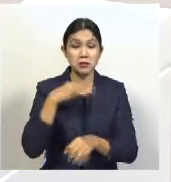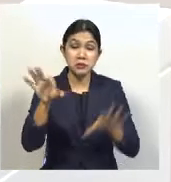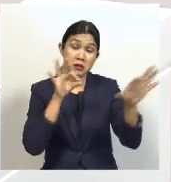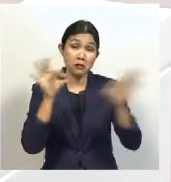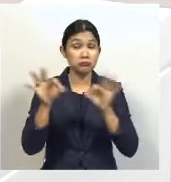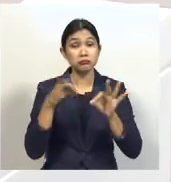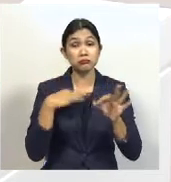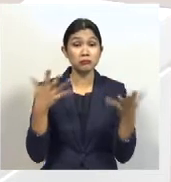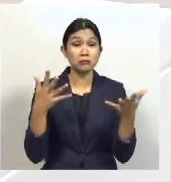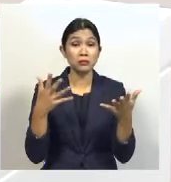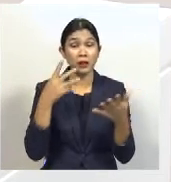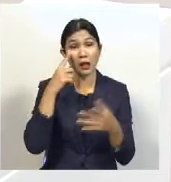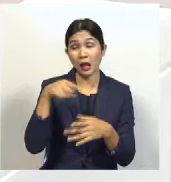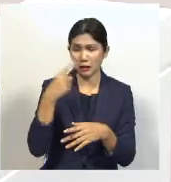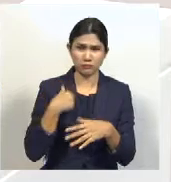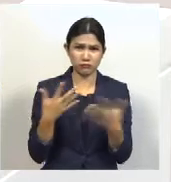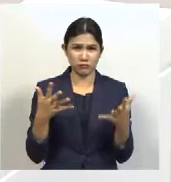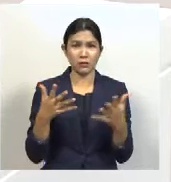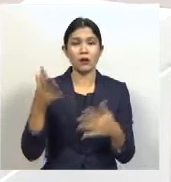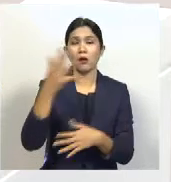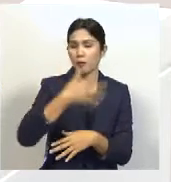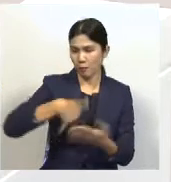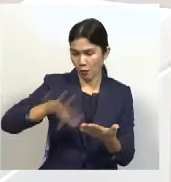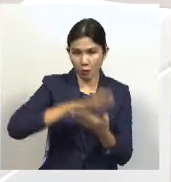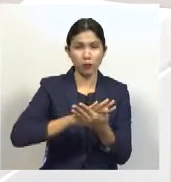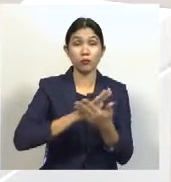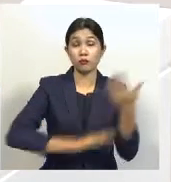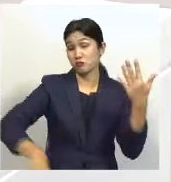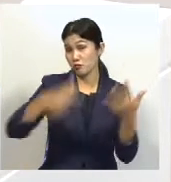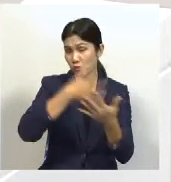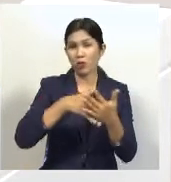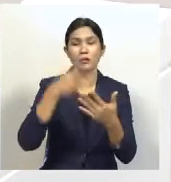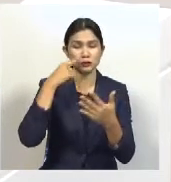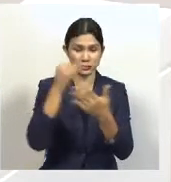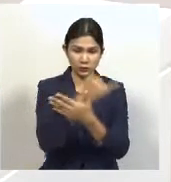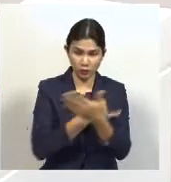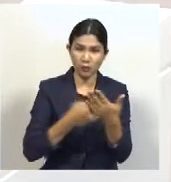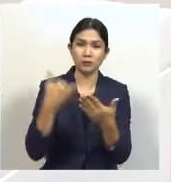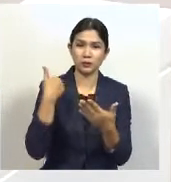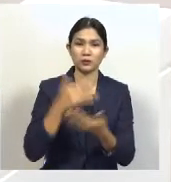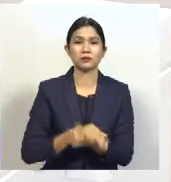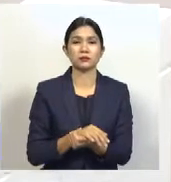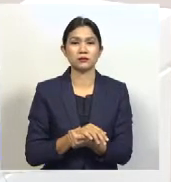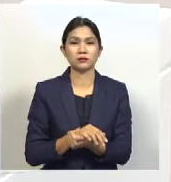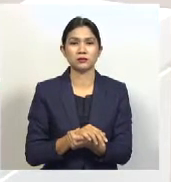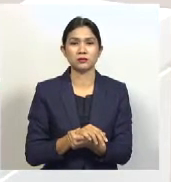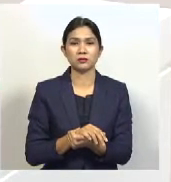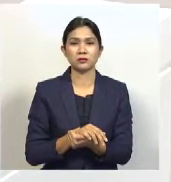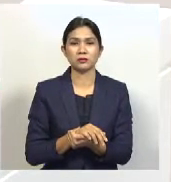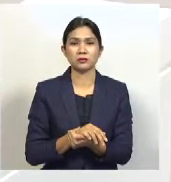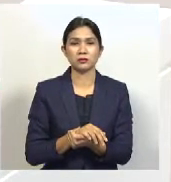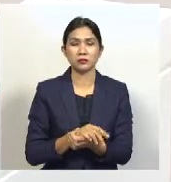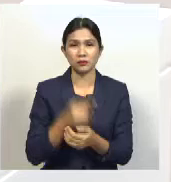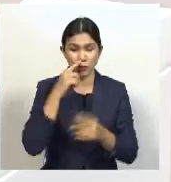ามของใครเมื่อไหร่ล่ะทั้งหมดถึงมีภาคไงมีกลุ่มจังหวัดไงมีจังหวัดไงเห็น